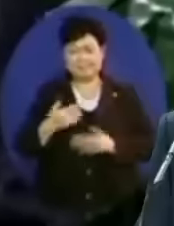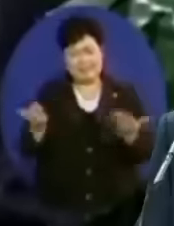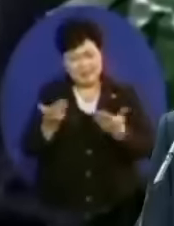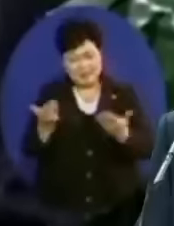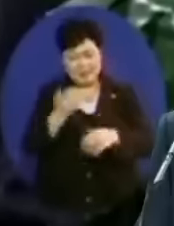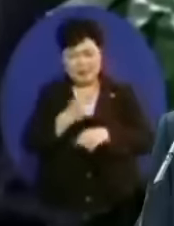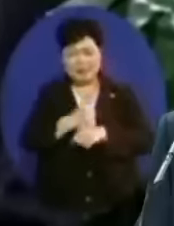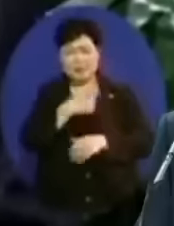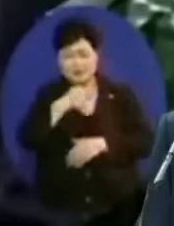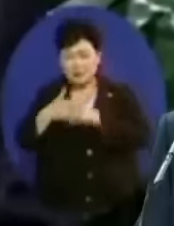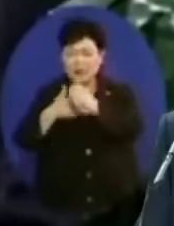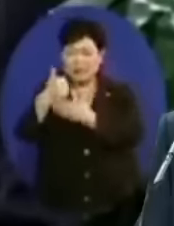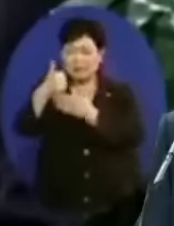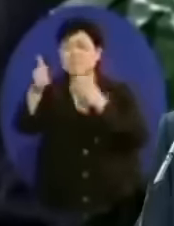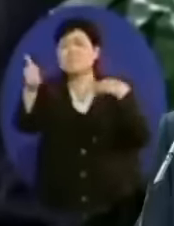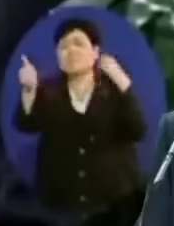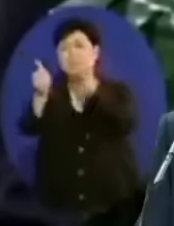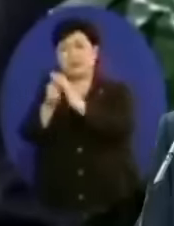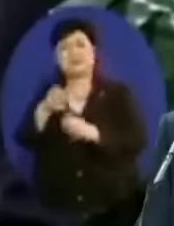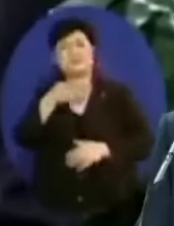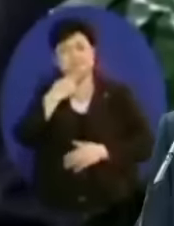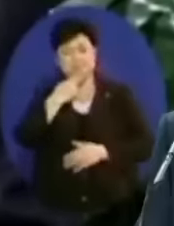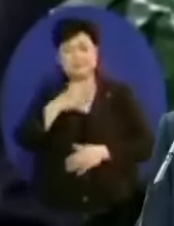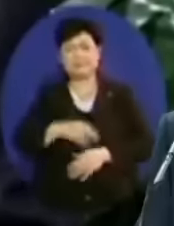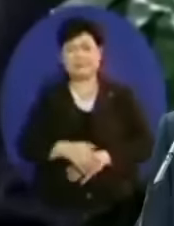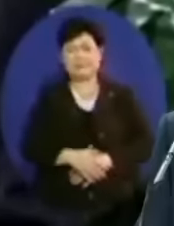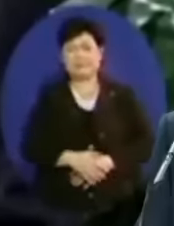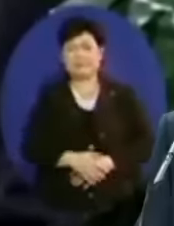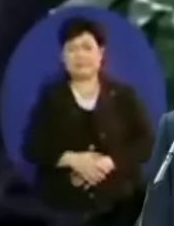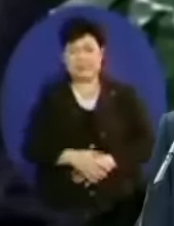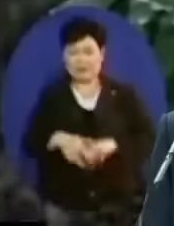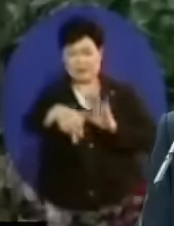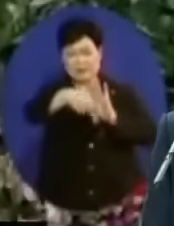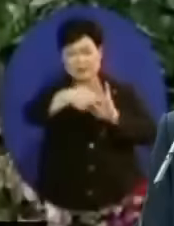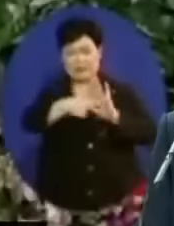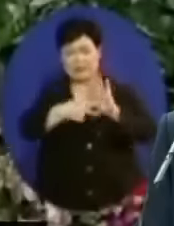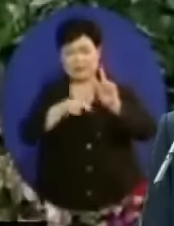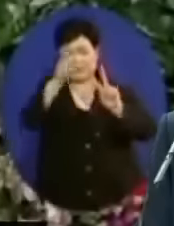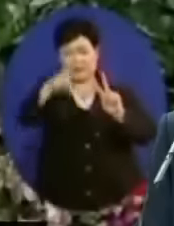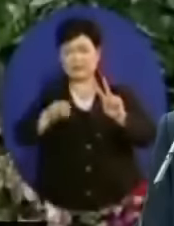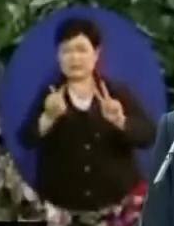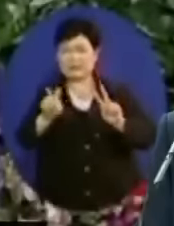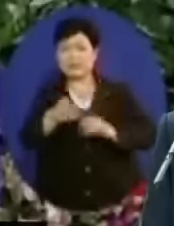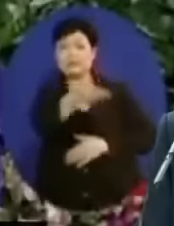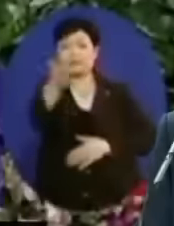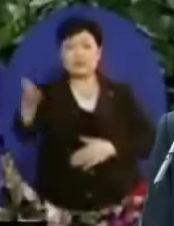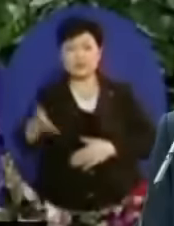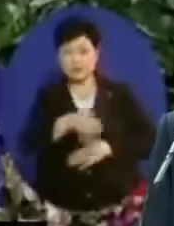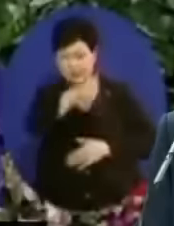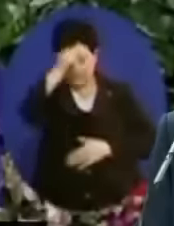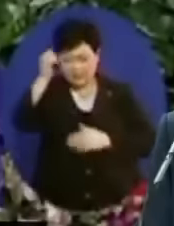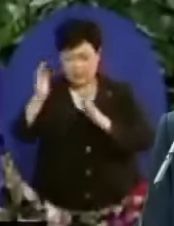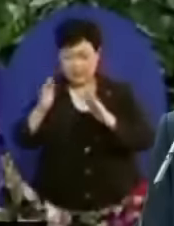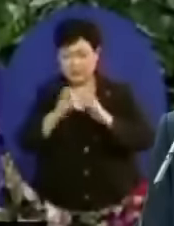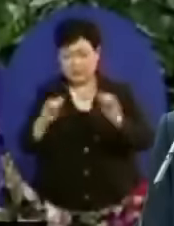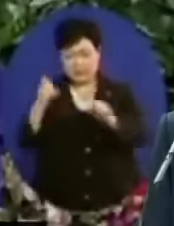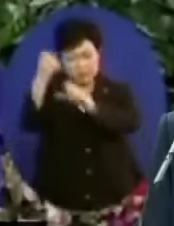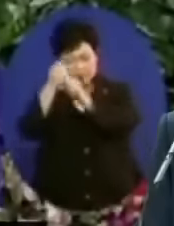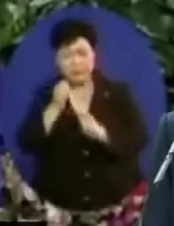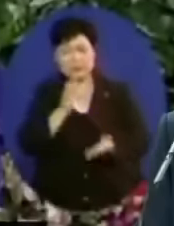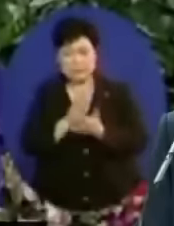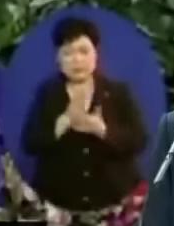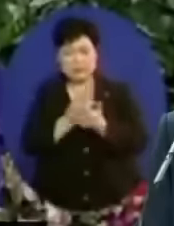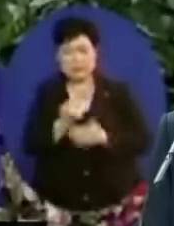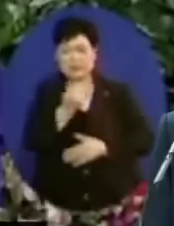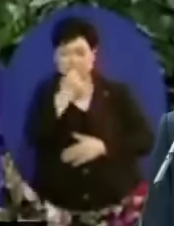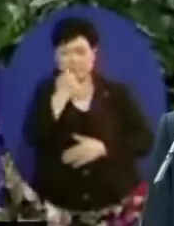일하려고 하지 하나님께 의지하지 않습니다. 이사야 2장 22절에 너희는 인생을 의지하지 말라, 그의